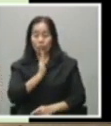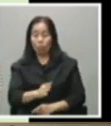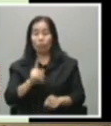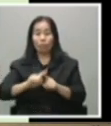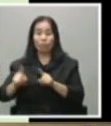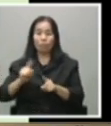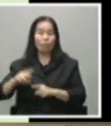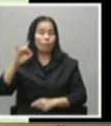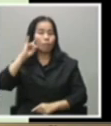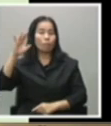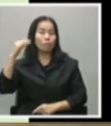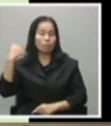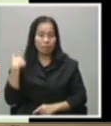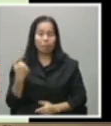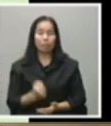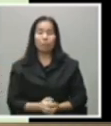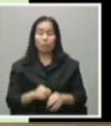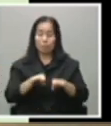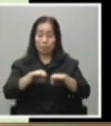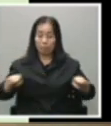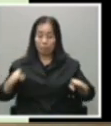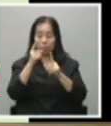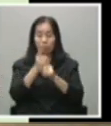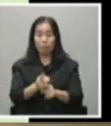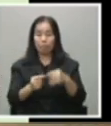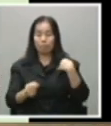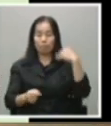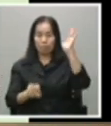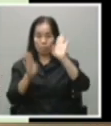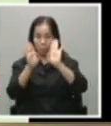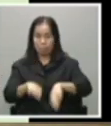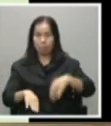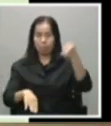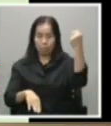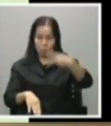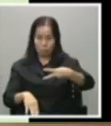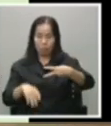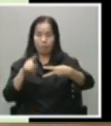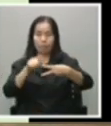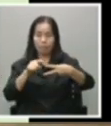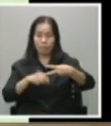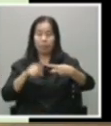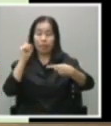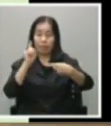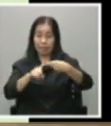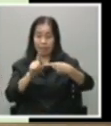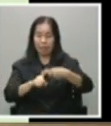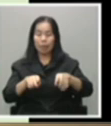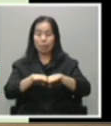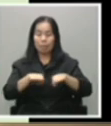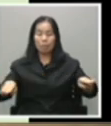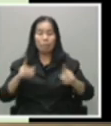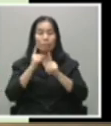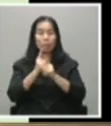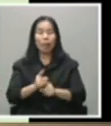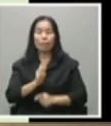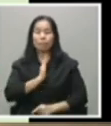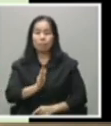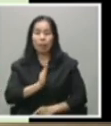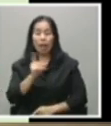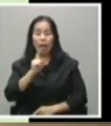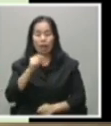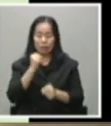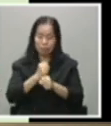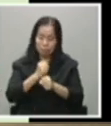ครับมาตรฐานจริยธรรมมีอยู่สองอย่างอันหนึ่งก็คือมาตรฐานจริยธรรมอันเป็นอุดม